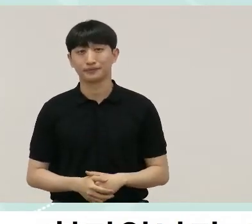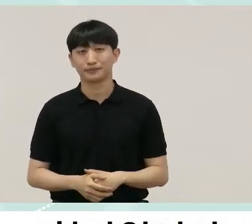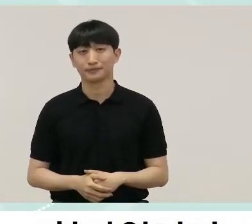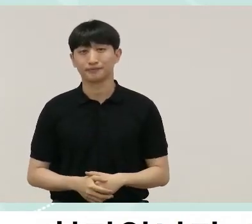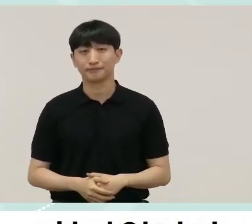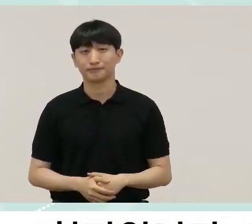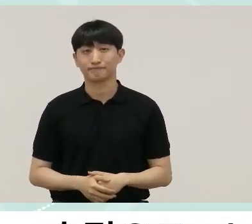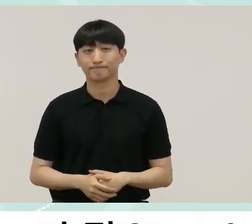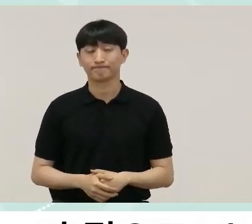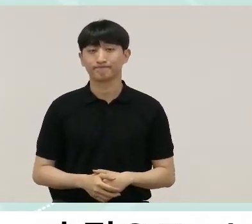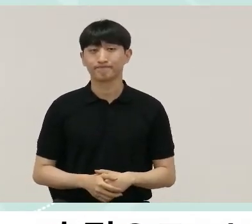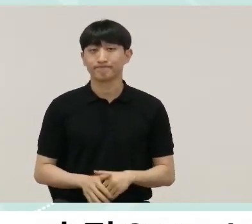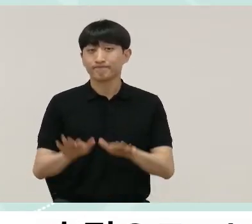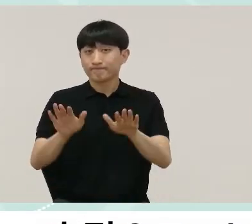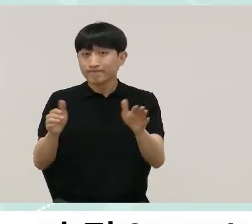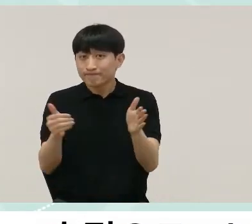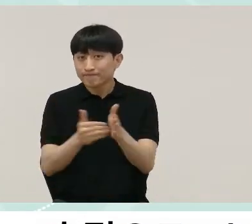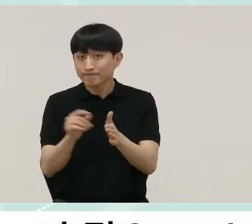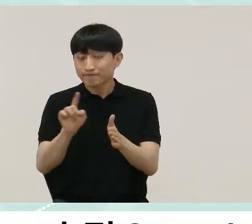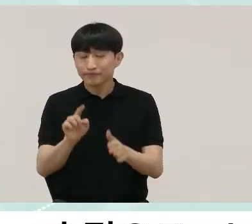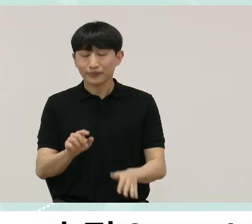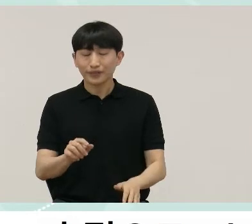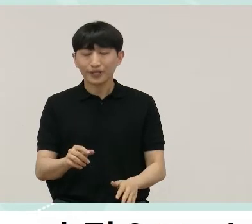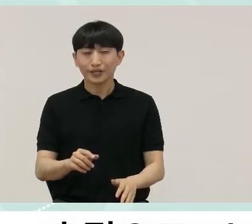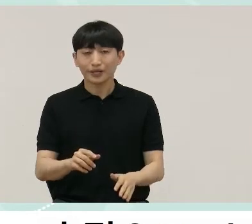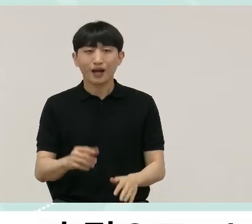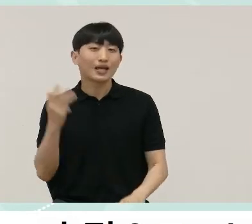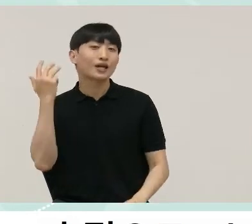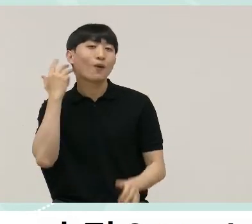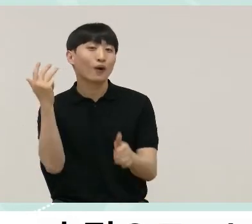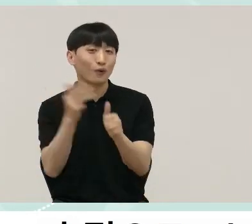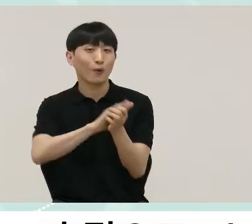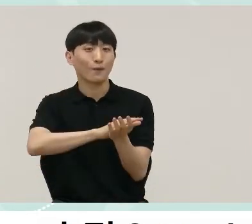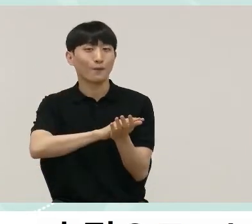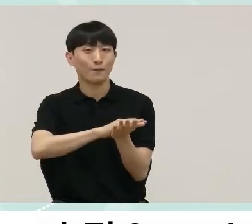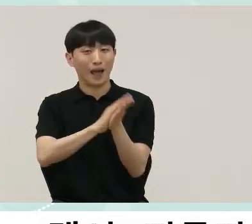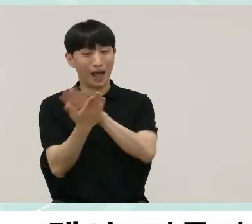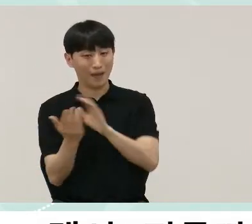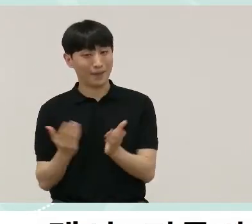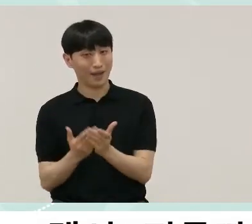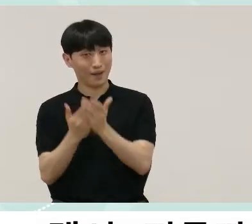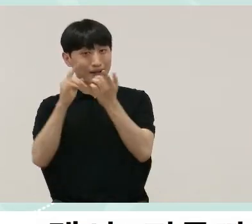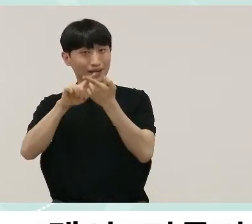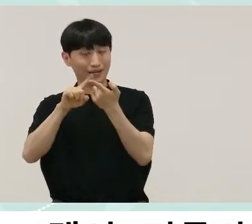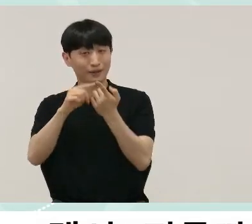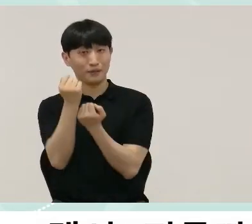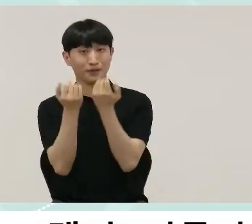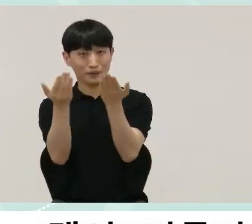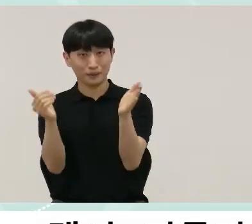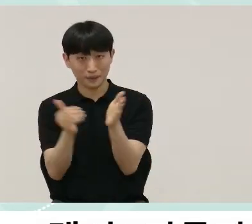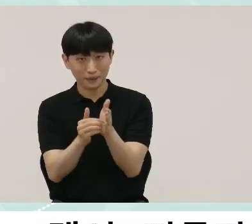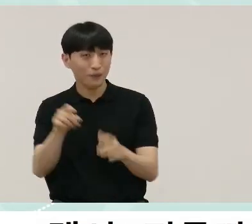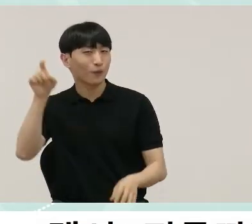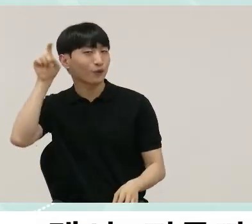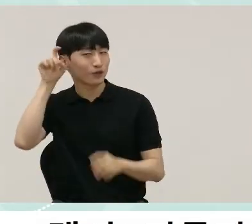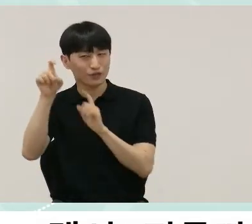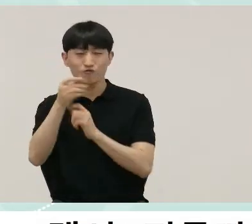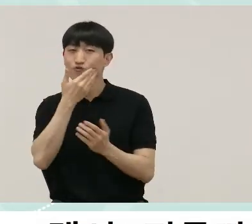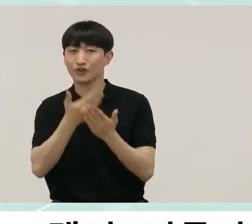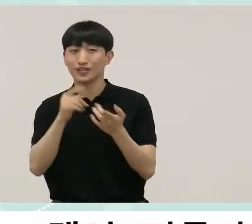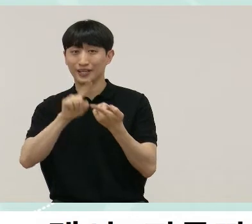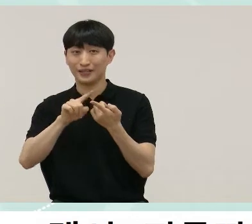그래서 지금까지 인공호흡에 있어서 어떻게 발전해왔고 그 안에서 보청기의 역할들이 어떤 것인지를 좀